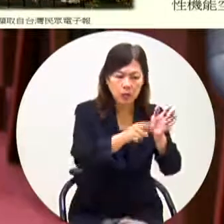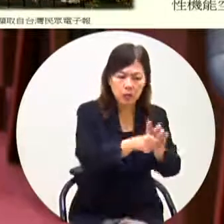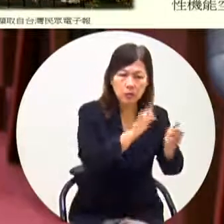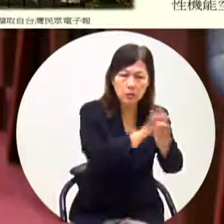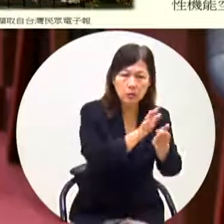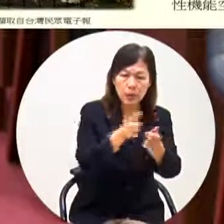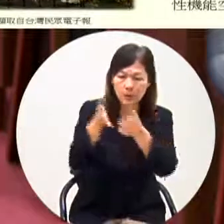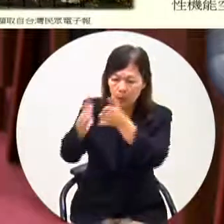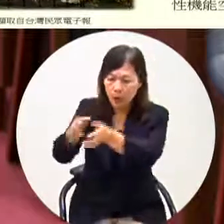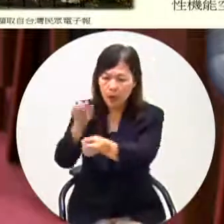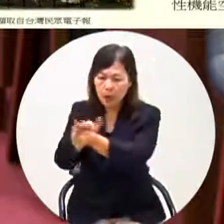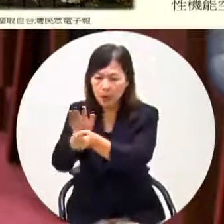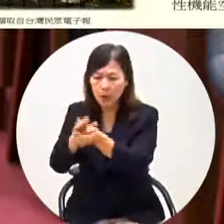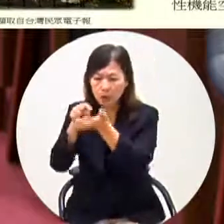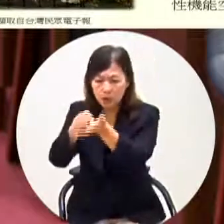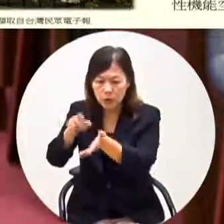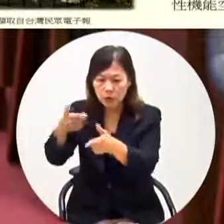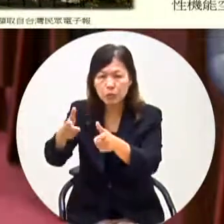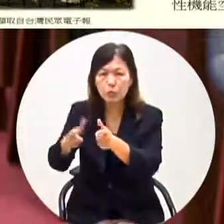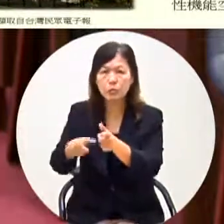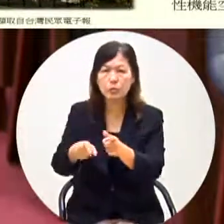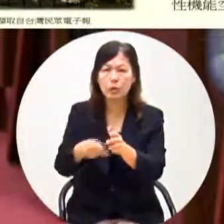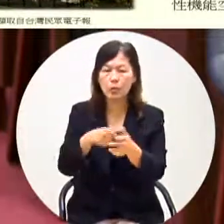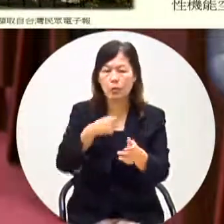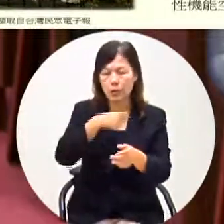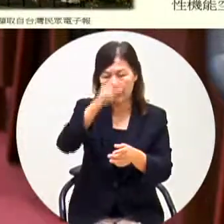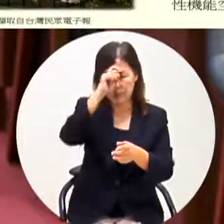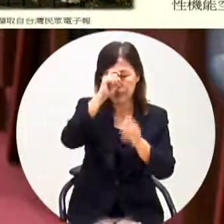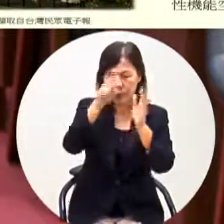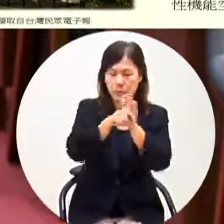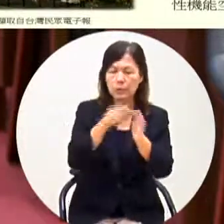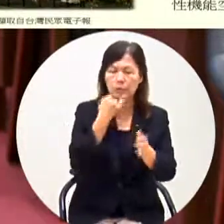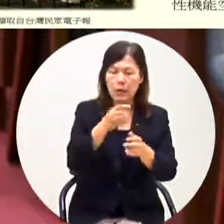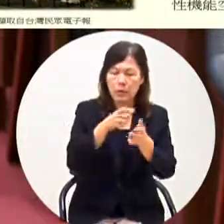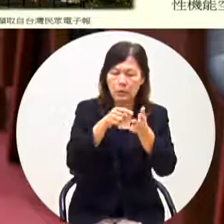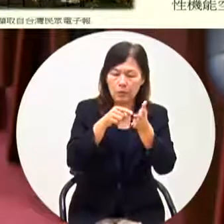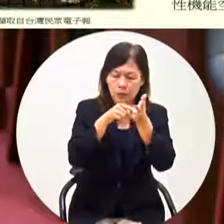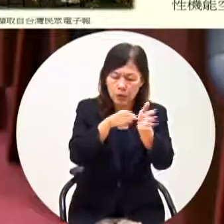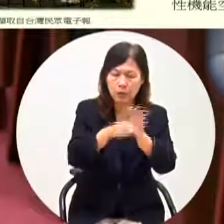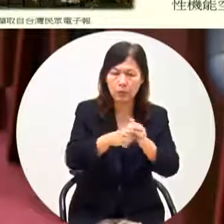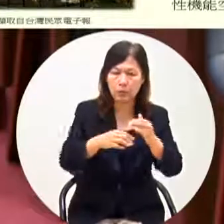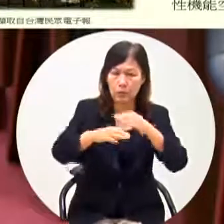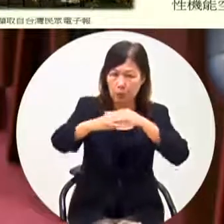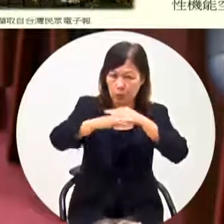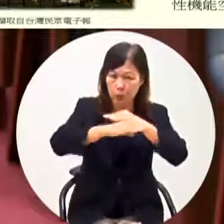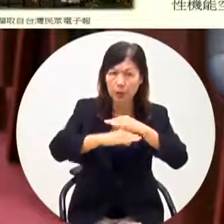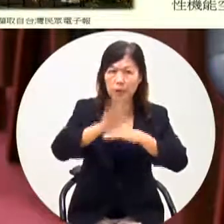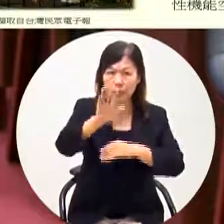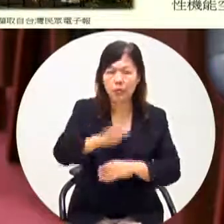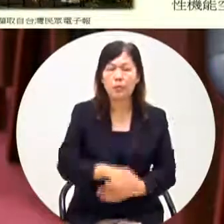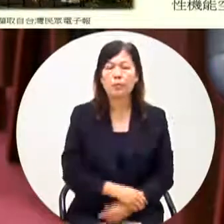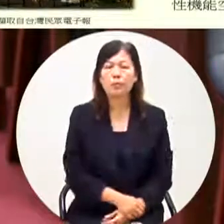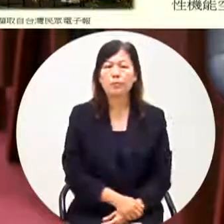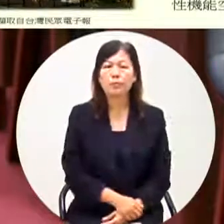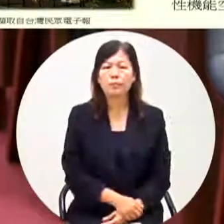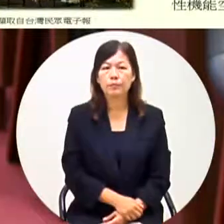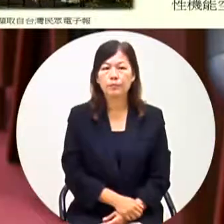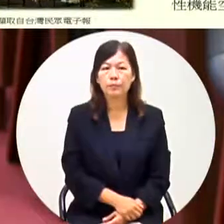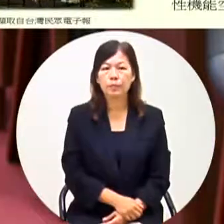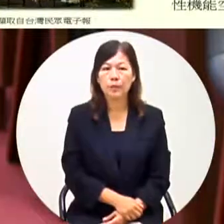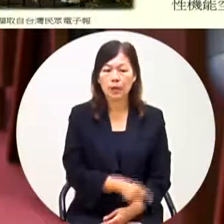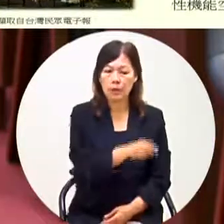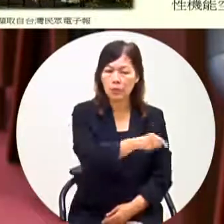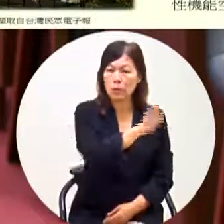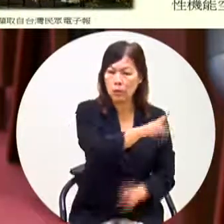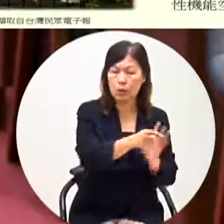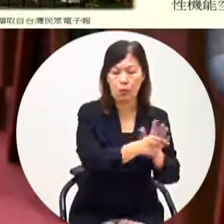争取的是一个合理、合理、公平的问题。今天大湾也是我的选区，有综合活